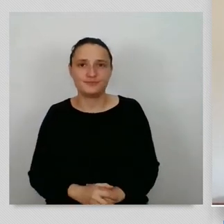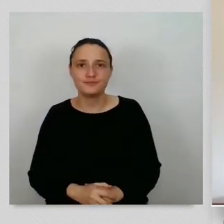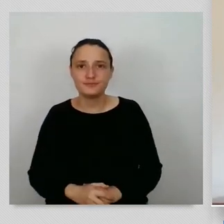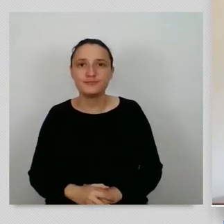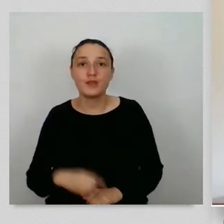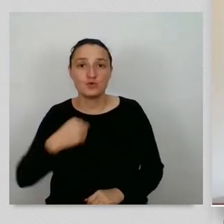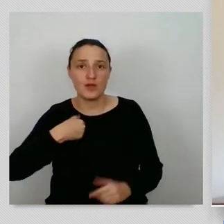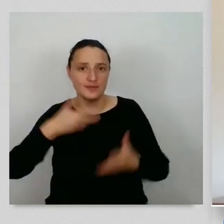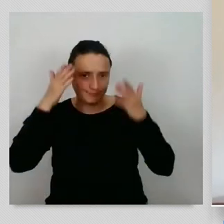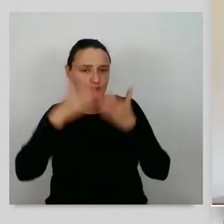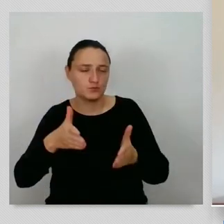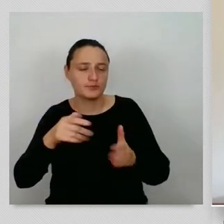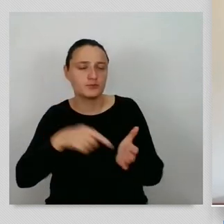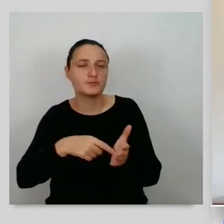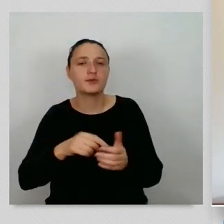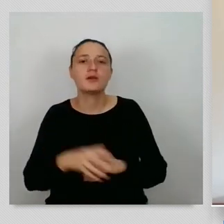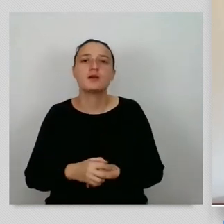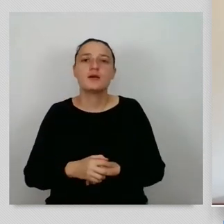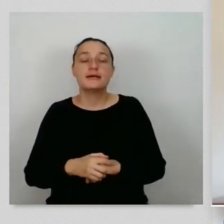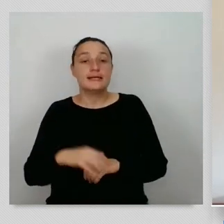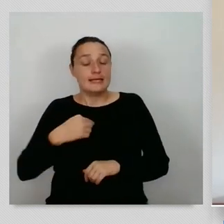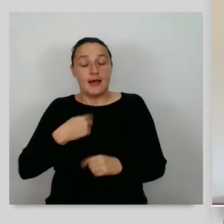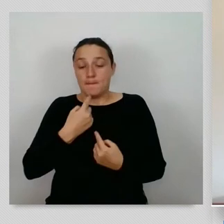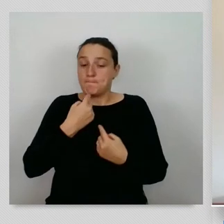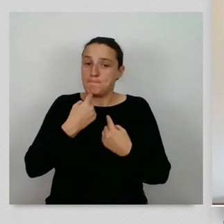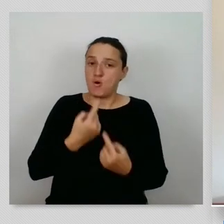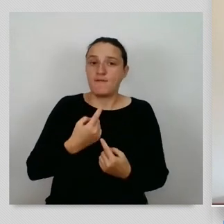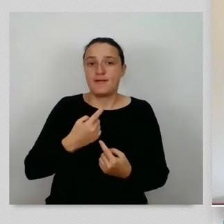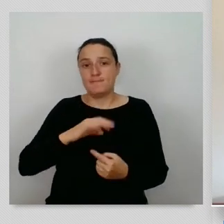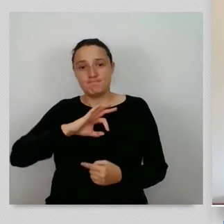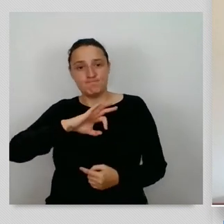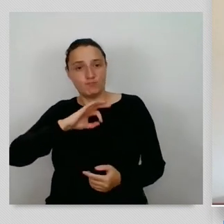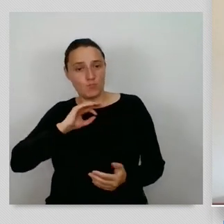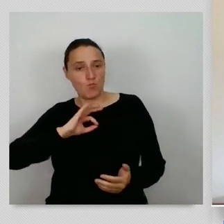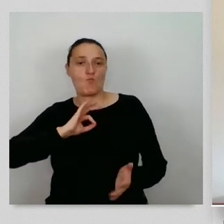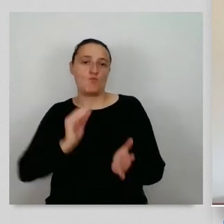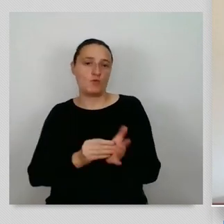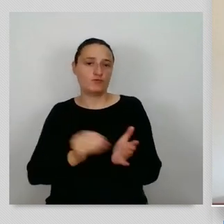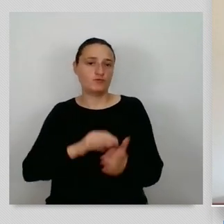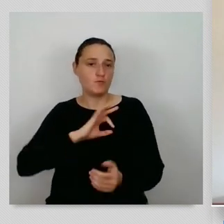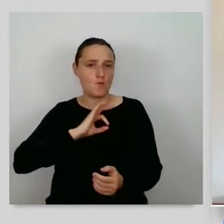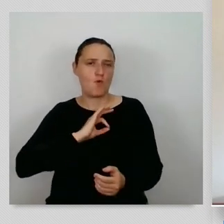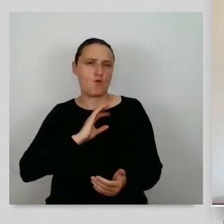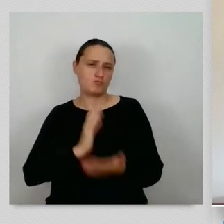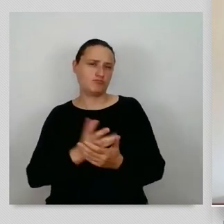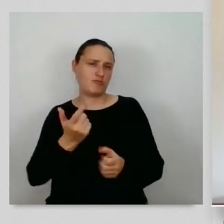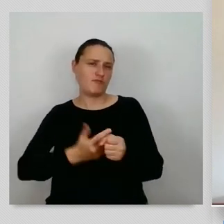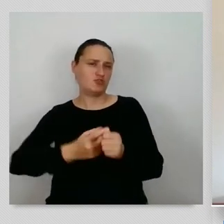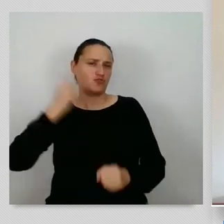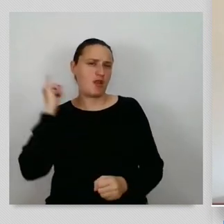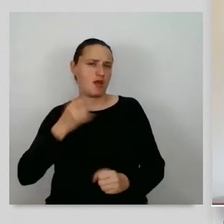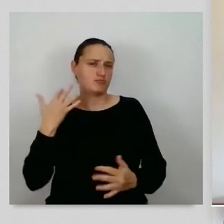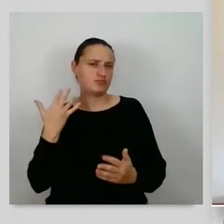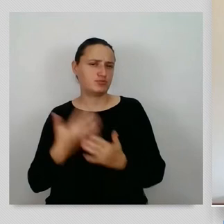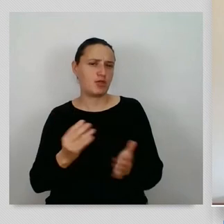Znaczy, ja mogę powiedzieć od swojej strony, ze swojego doświadczenia, ponieważ mam ponad 20-letnie doświadczenie